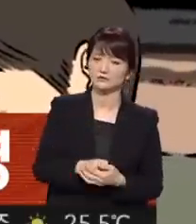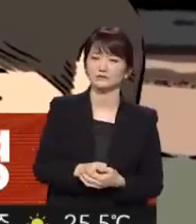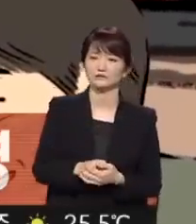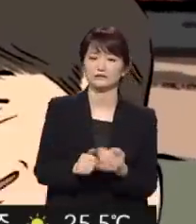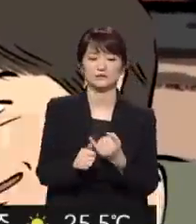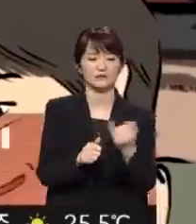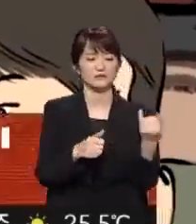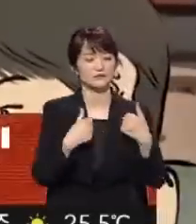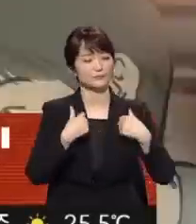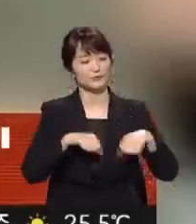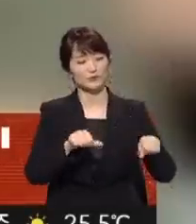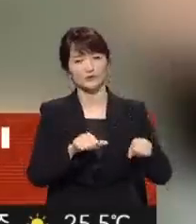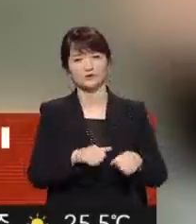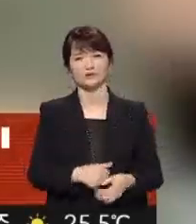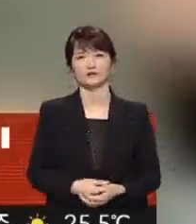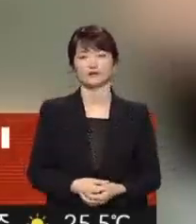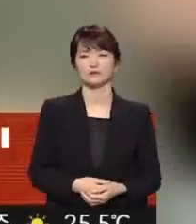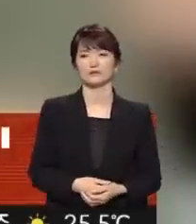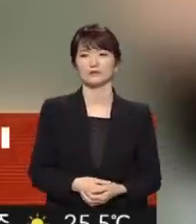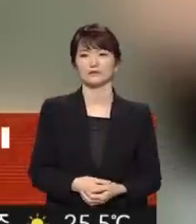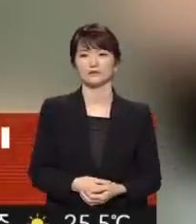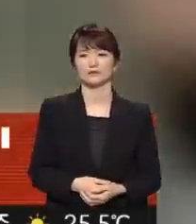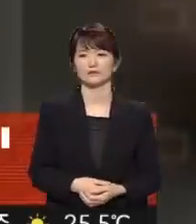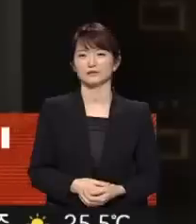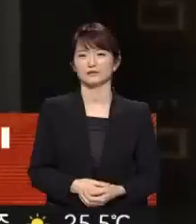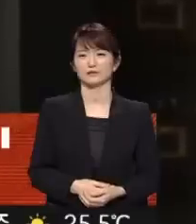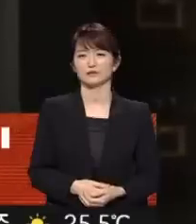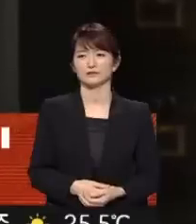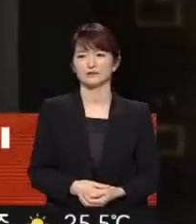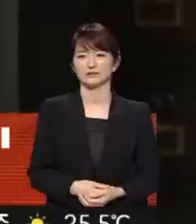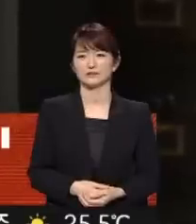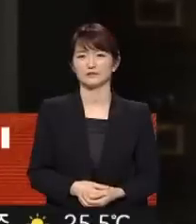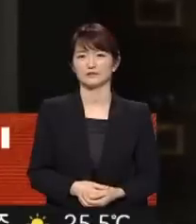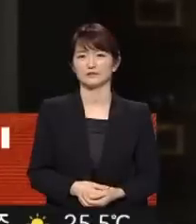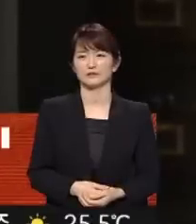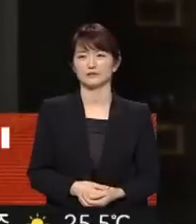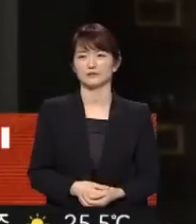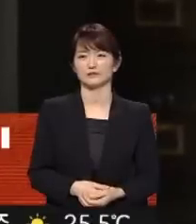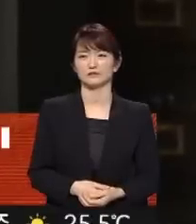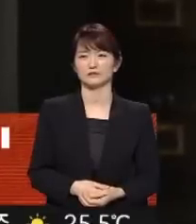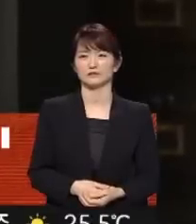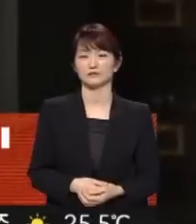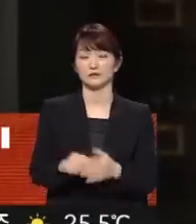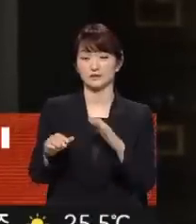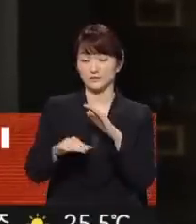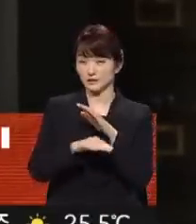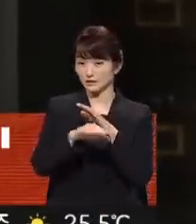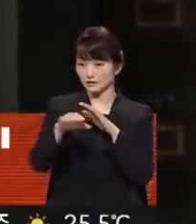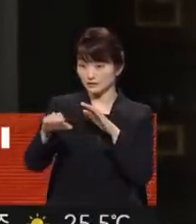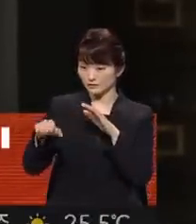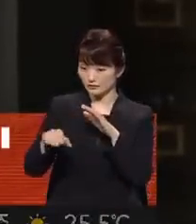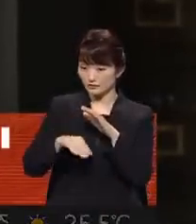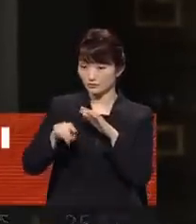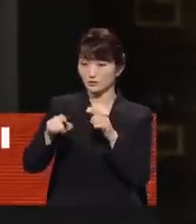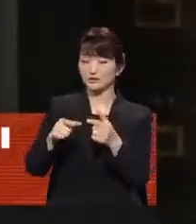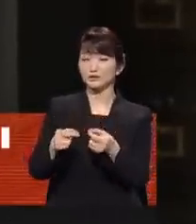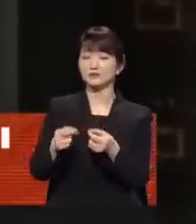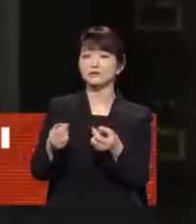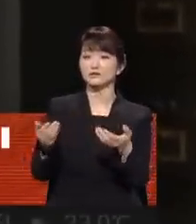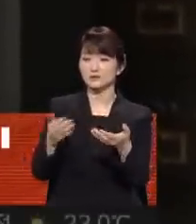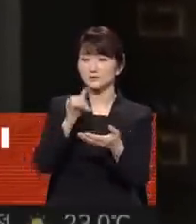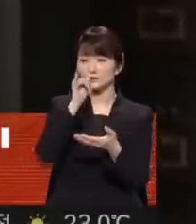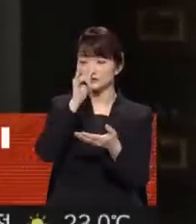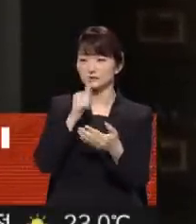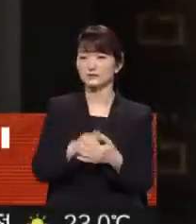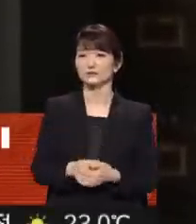결국 포기했다고 합니다. 아이고야. 팀장님, 그러니까 뭐 저게 그냥 가정에서만 그러면 그래도 뭐